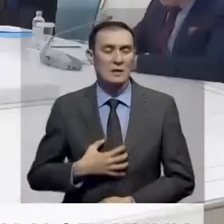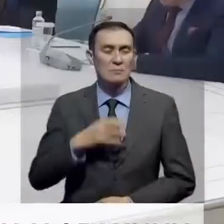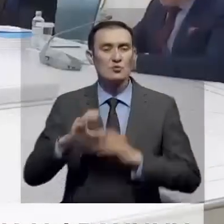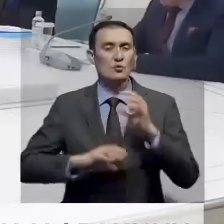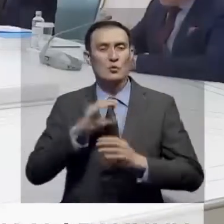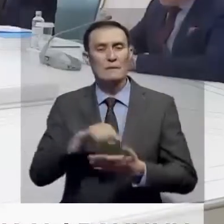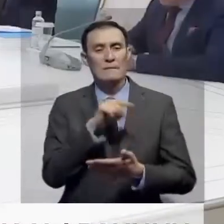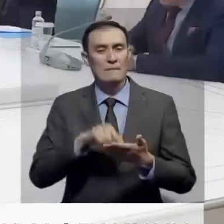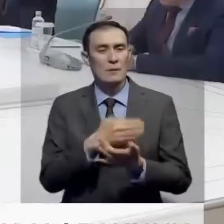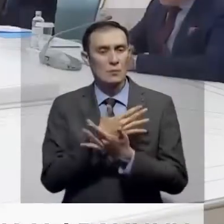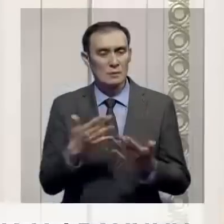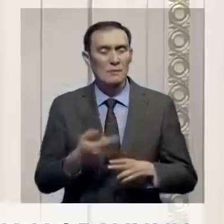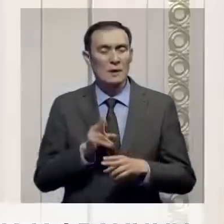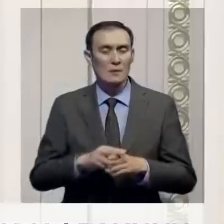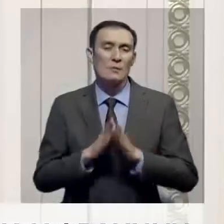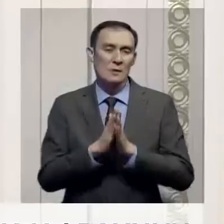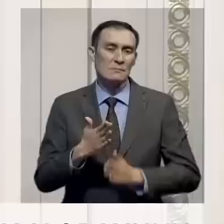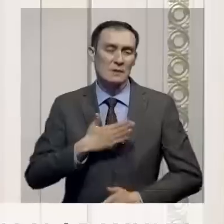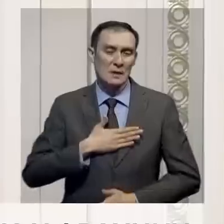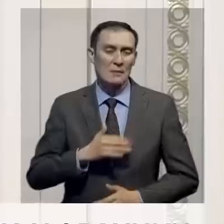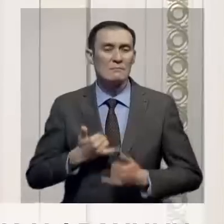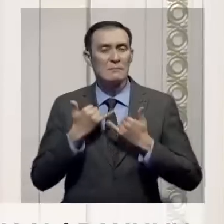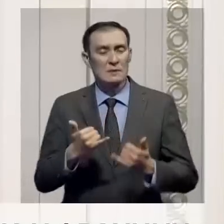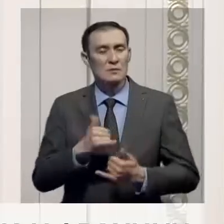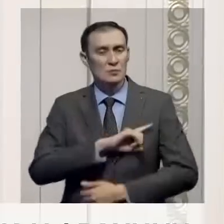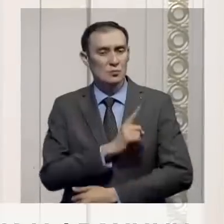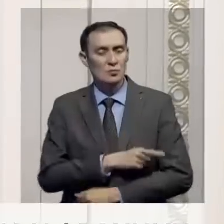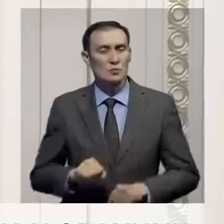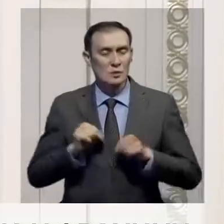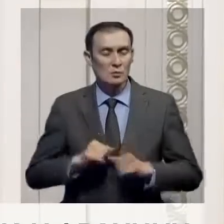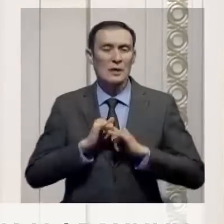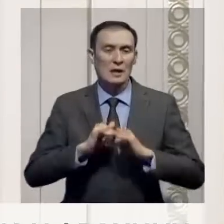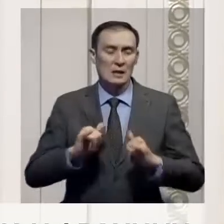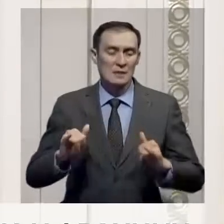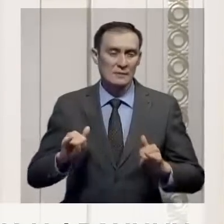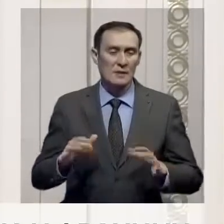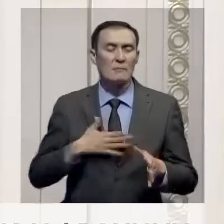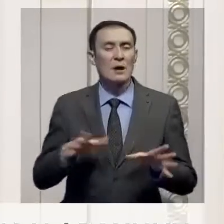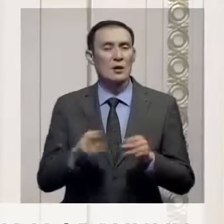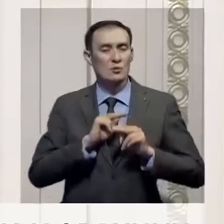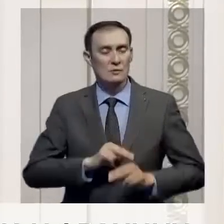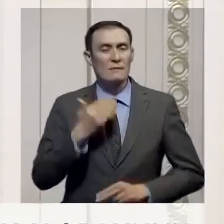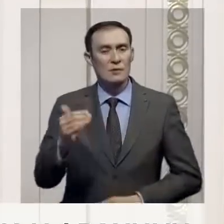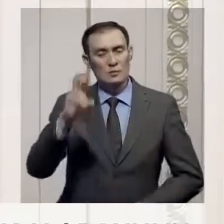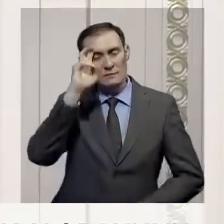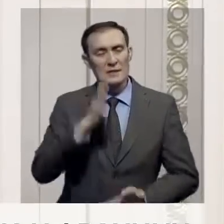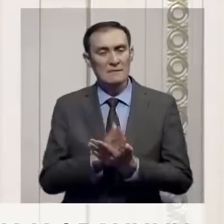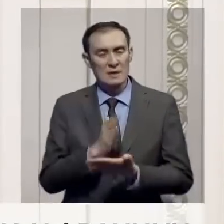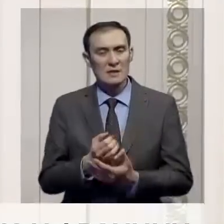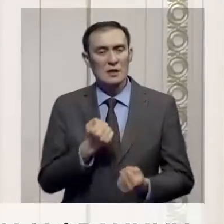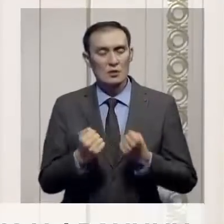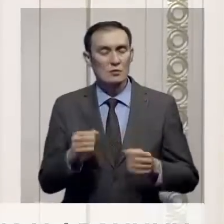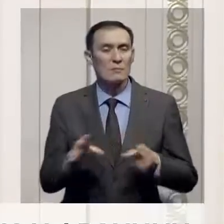международным вопросам. Поэтому он попросил меня приложить максимум усилий для развития нашего партнерства. Ваша страна является